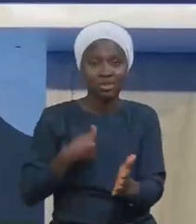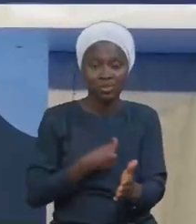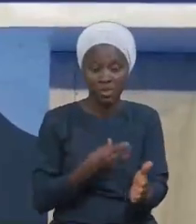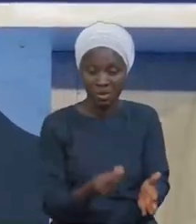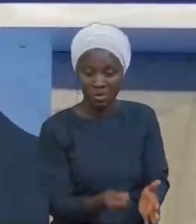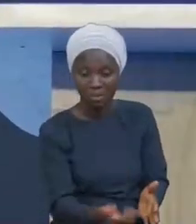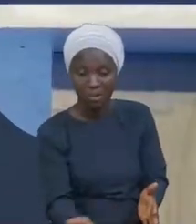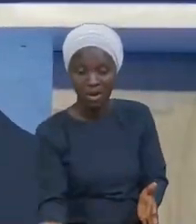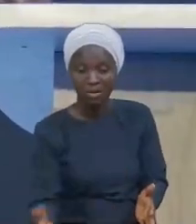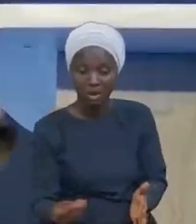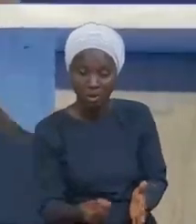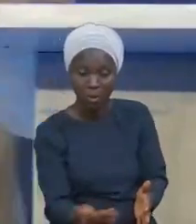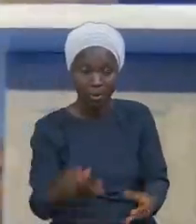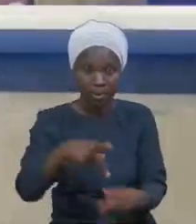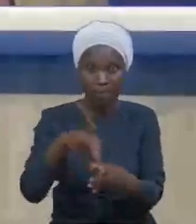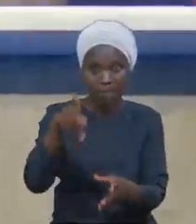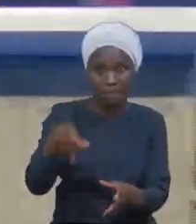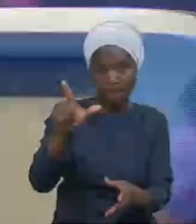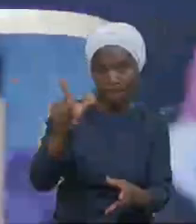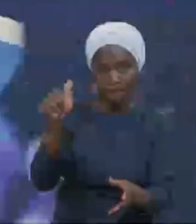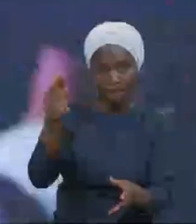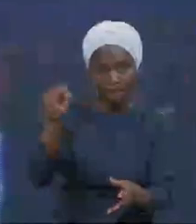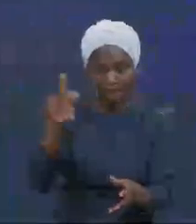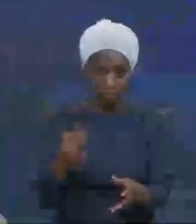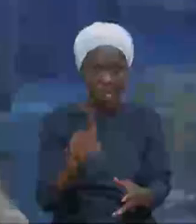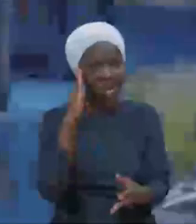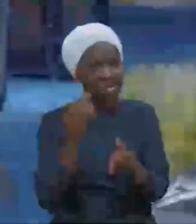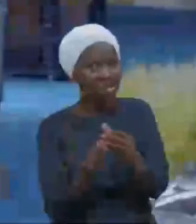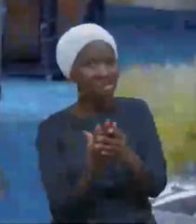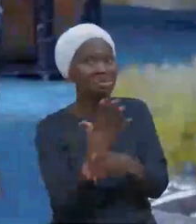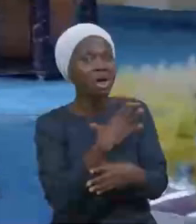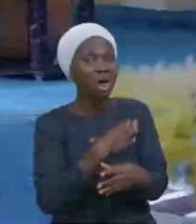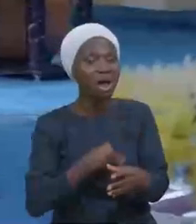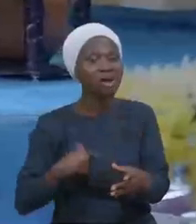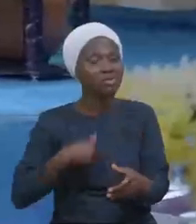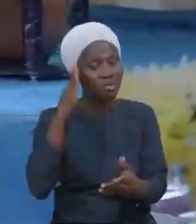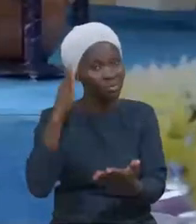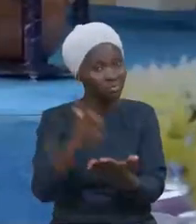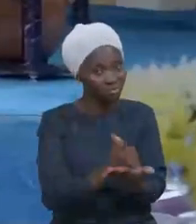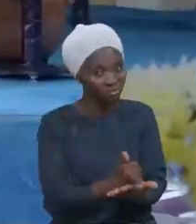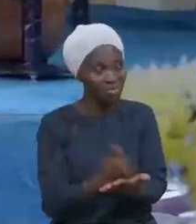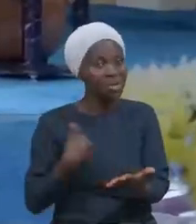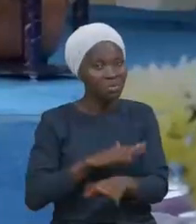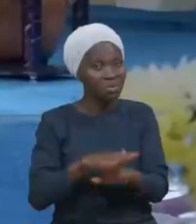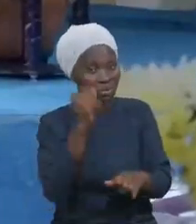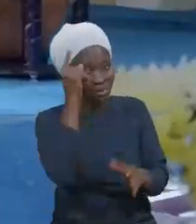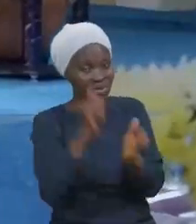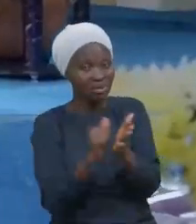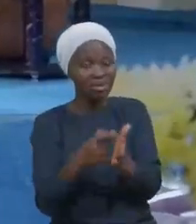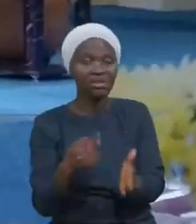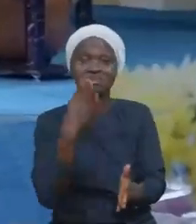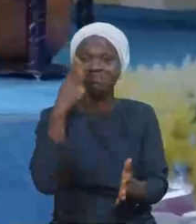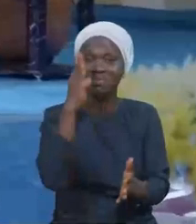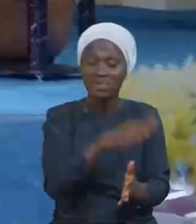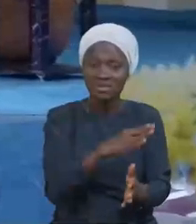pousser et nous allons moissonner. Nous ne comprenons pas que les œuvres mauvaises, les actions mauvaises, les